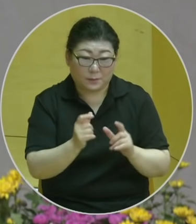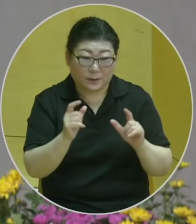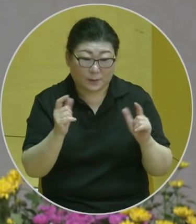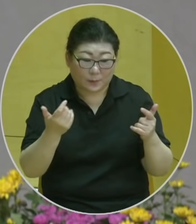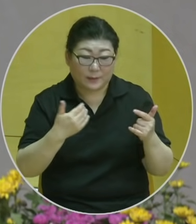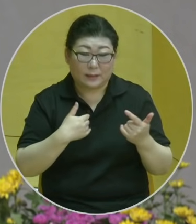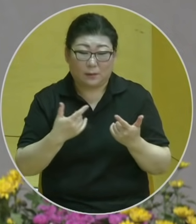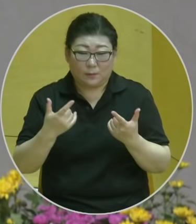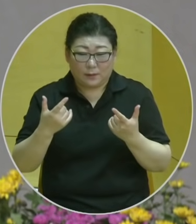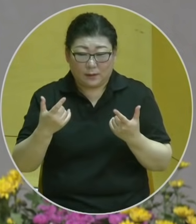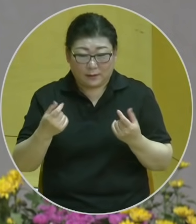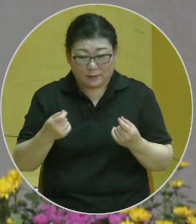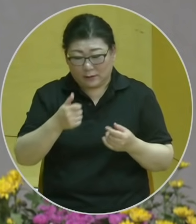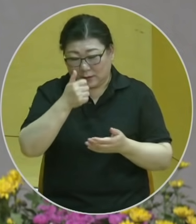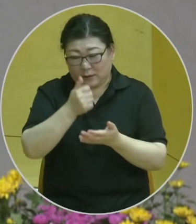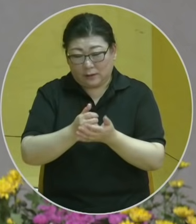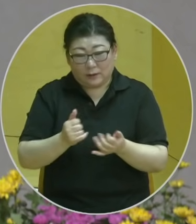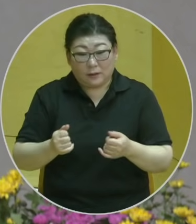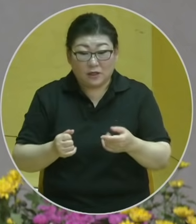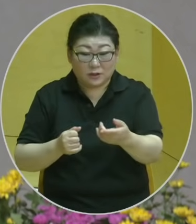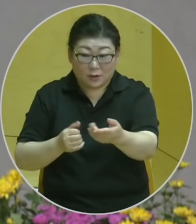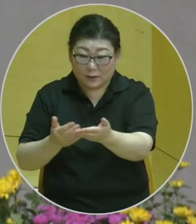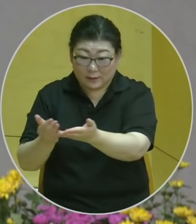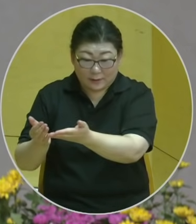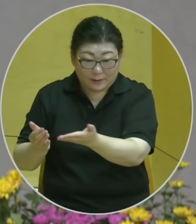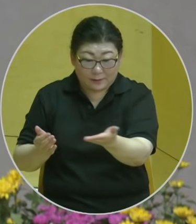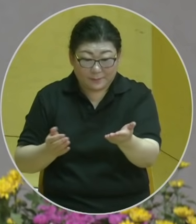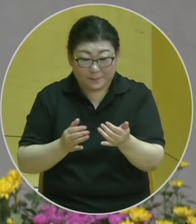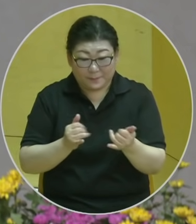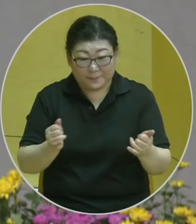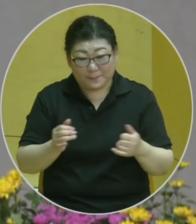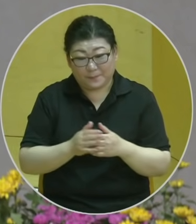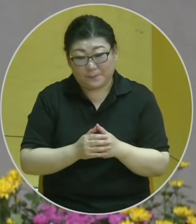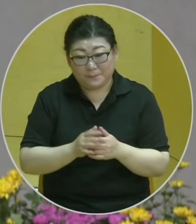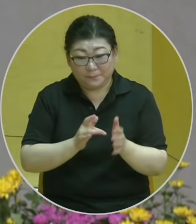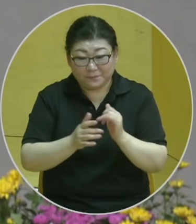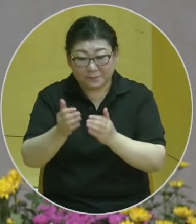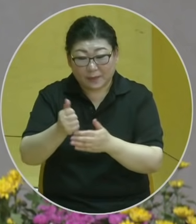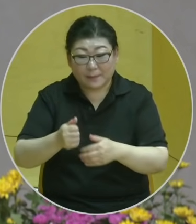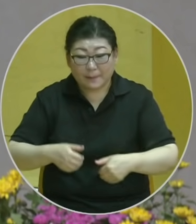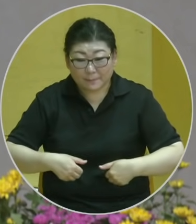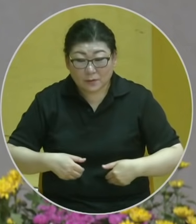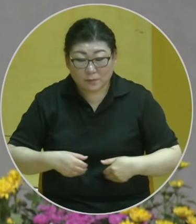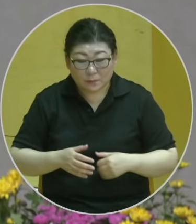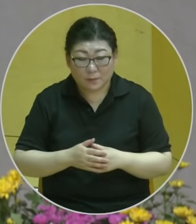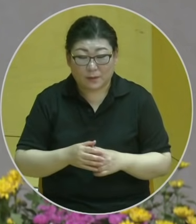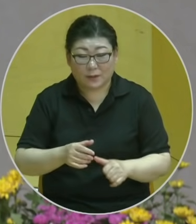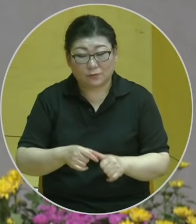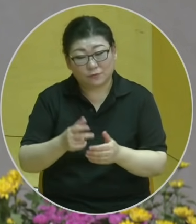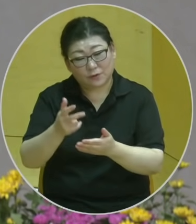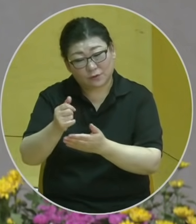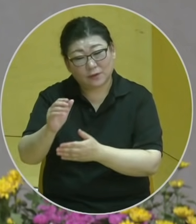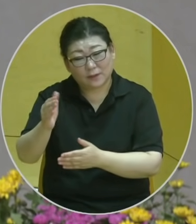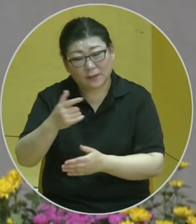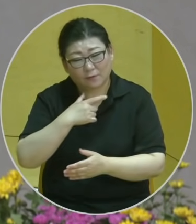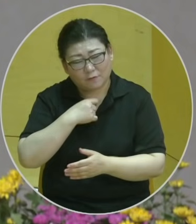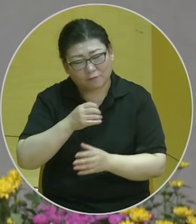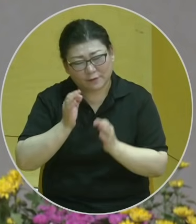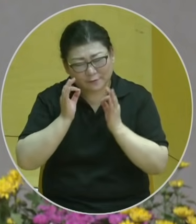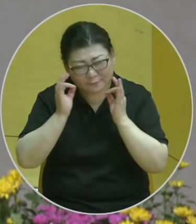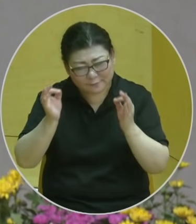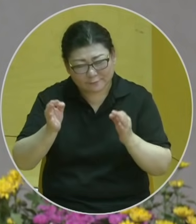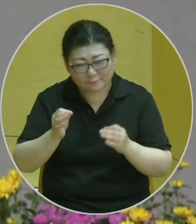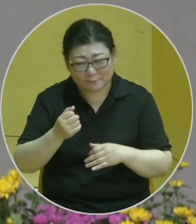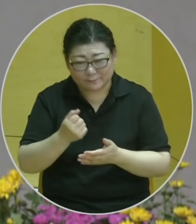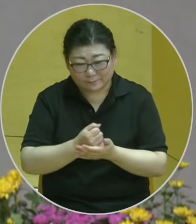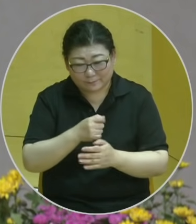나와 같은 죄인, 저 사람에게도, 아직 알지 못한 저 사람에게도 이 예수님이 구세주가 되기를 원하는 간절한 안타까운